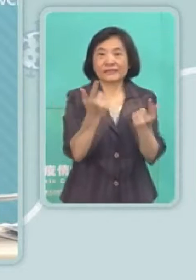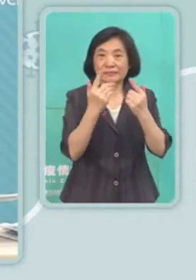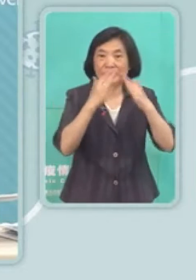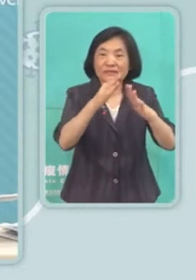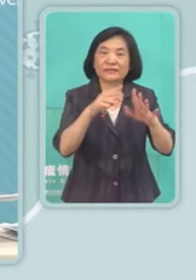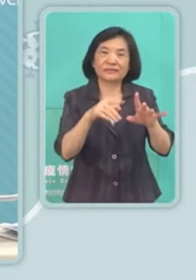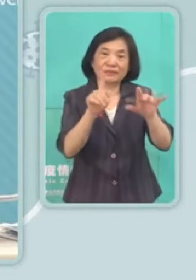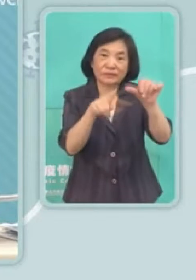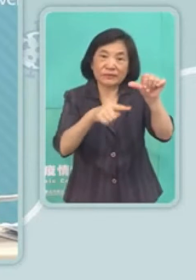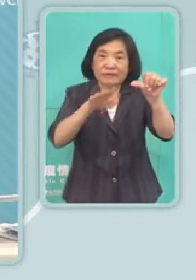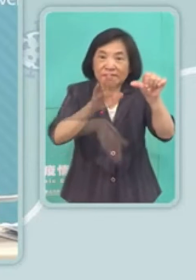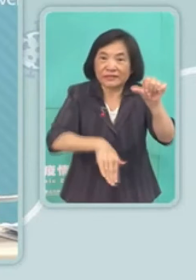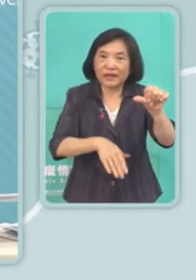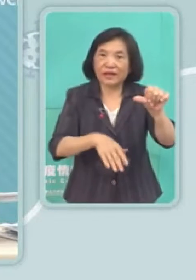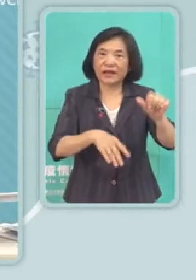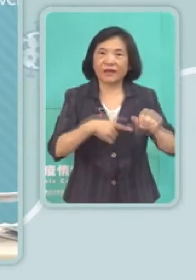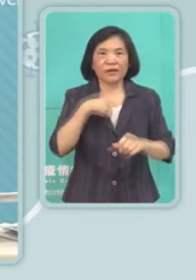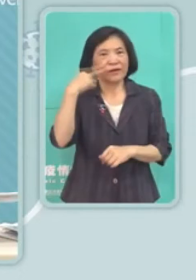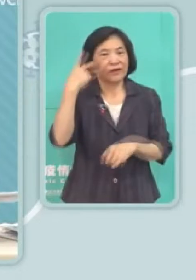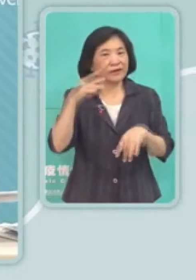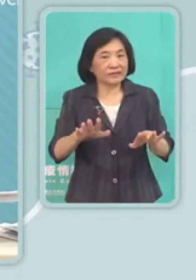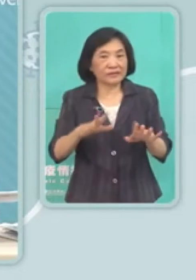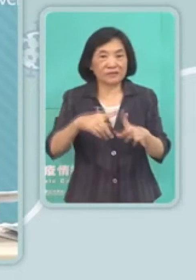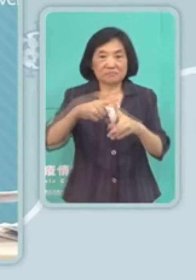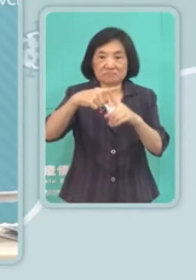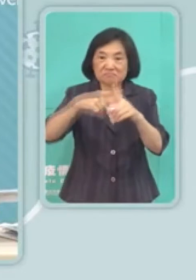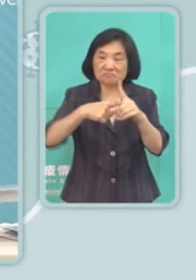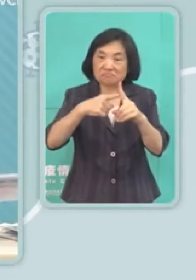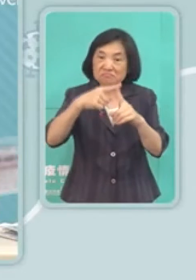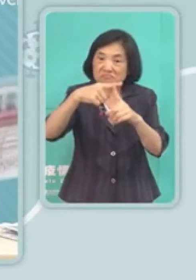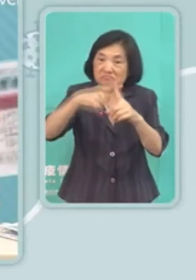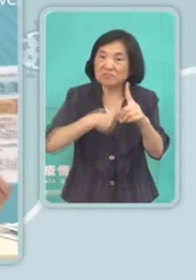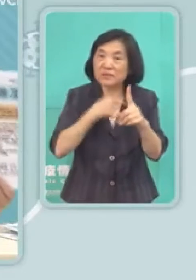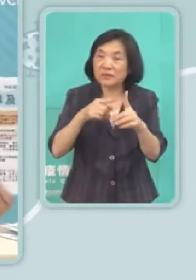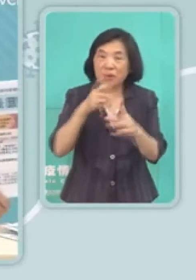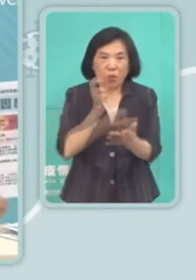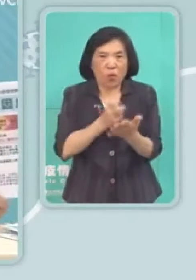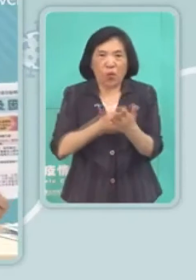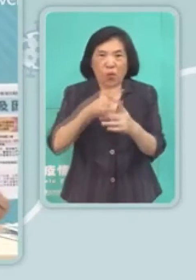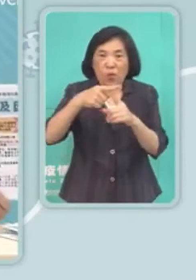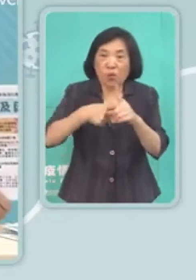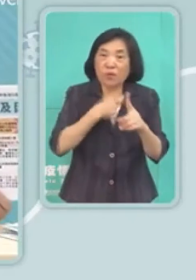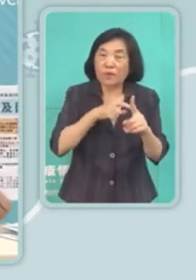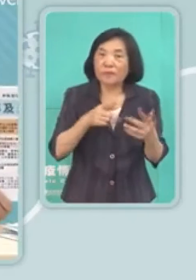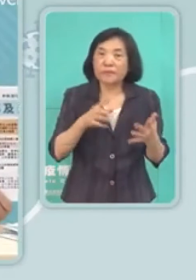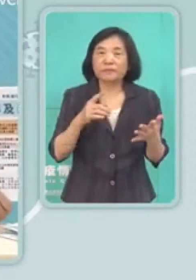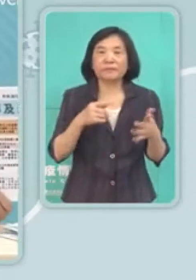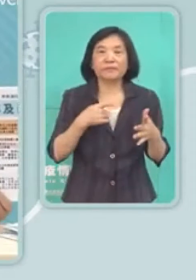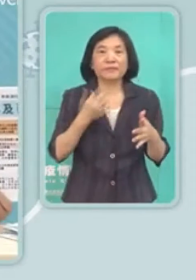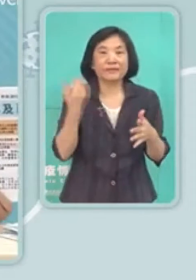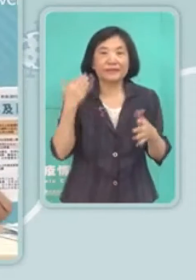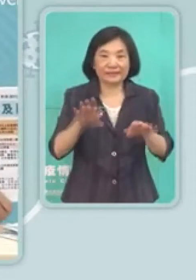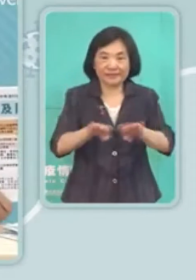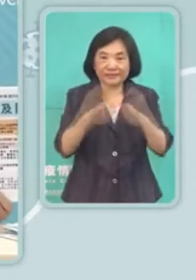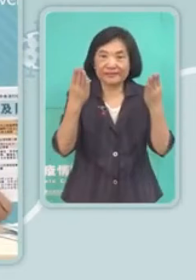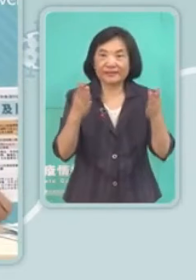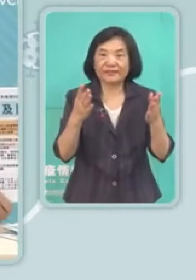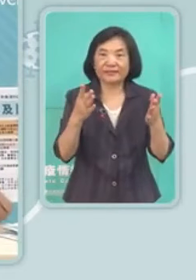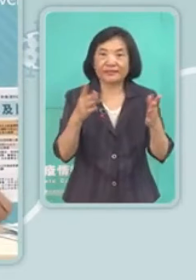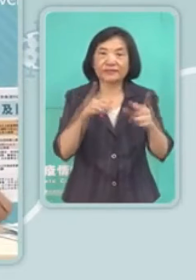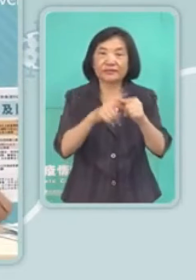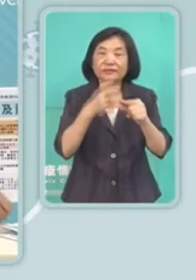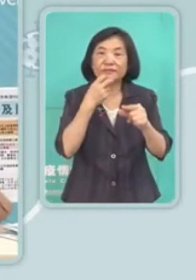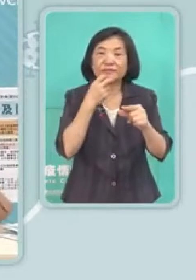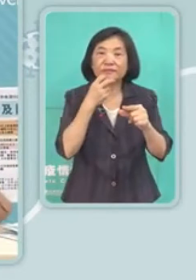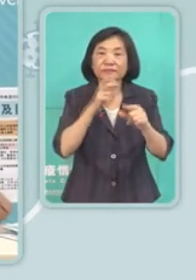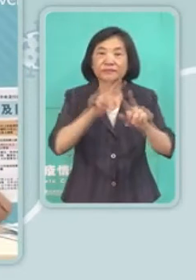五个的确诊案例，到底降级要怎么处理？我们来看看哦。事实上，一开始在中央疫